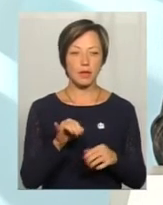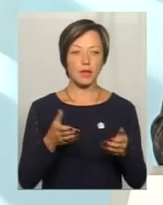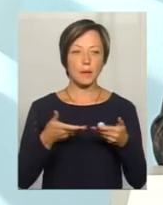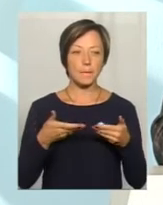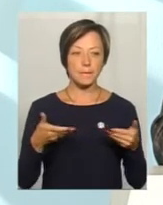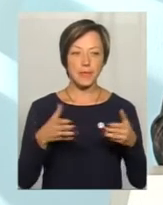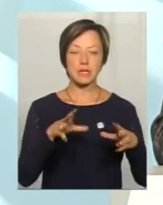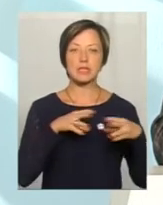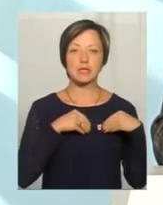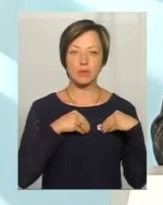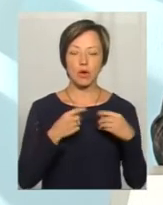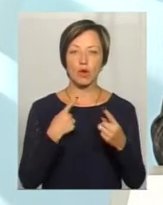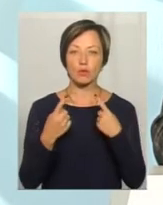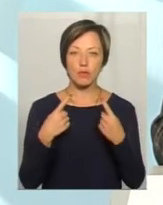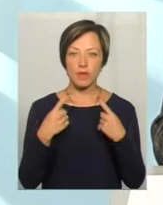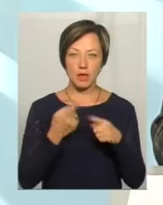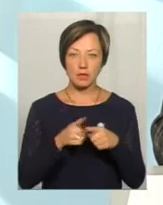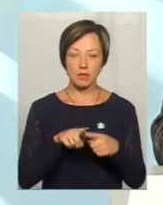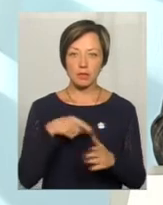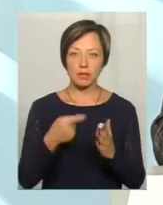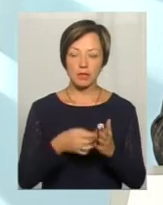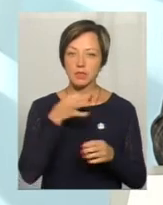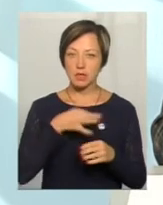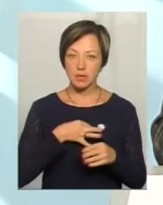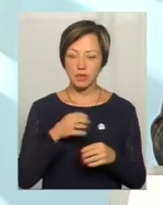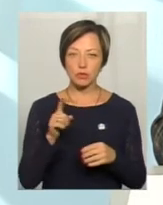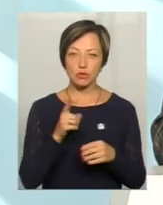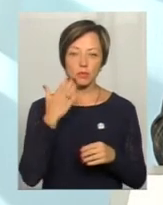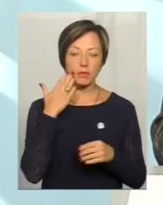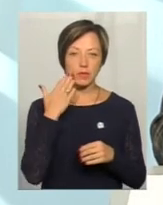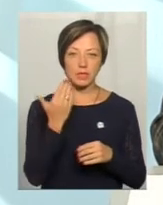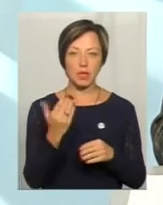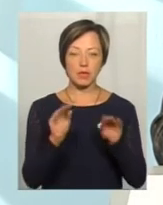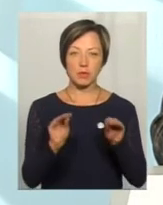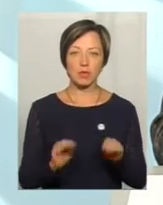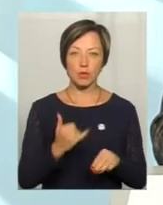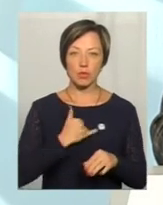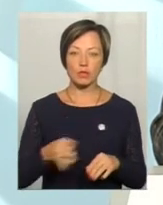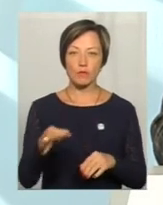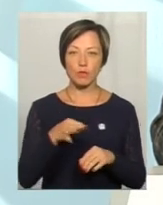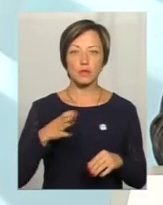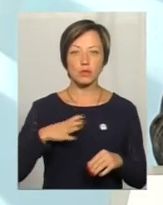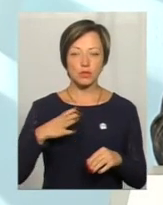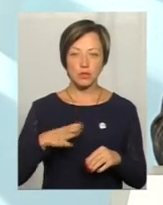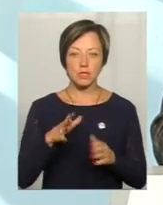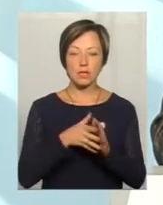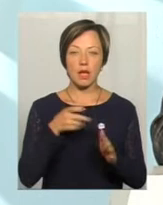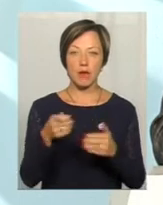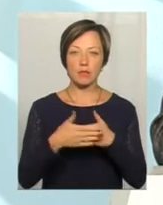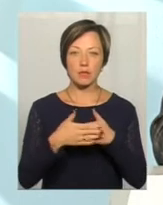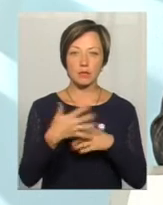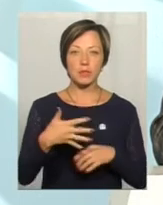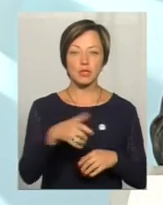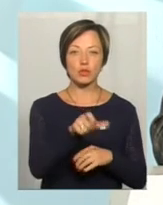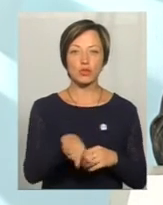з ними розмовляли всіх питань. І вони сказали, що десь орієнтовно, за їхніми даними, в нас в області очікується заяв близько 50